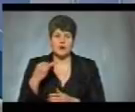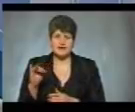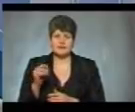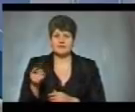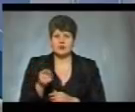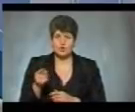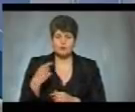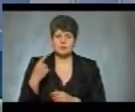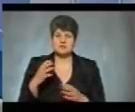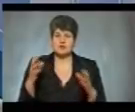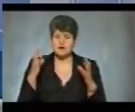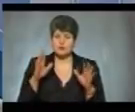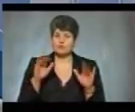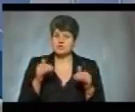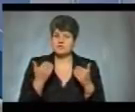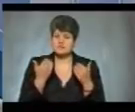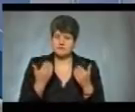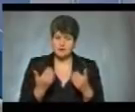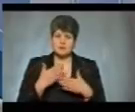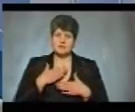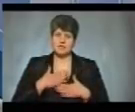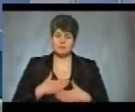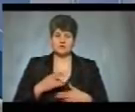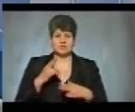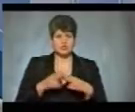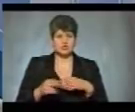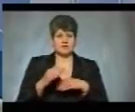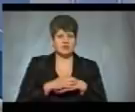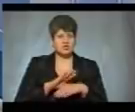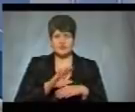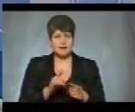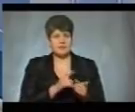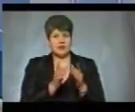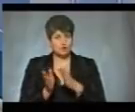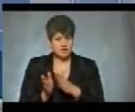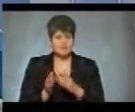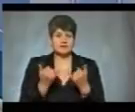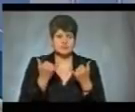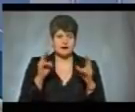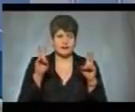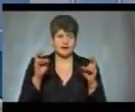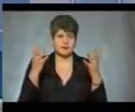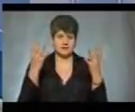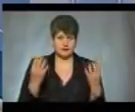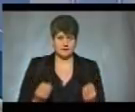Я прощаюся з вами. Бажаю вам приємного завершення вечора. Не перемикайтеся. Далі в ефірі «Тема дня».